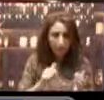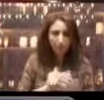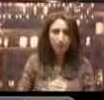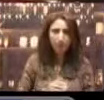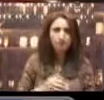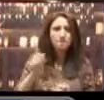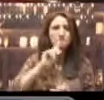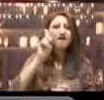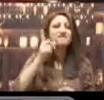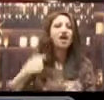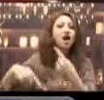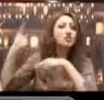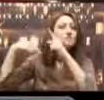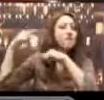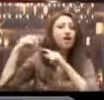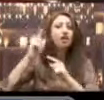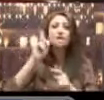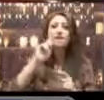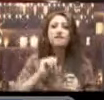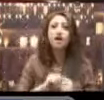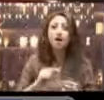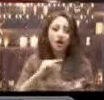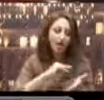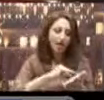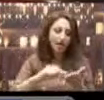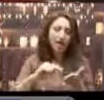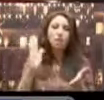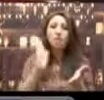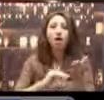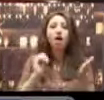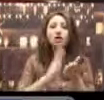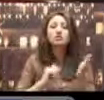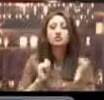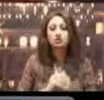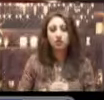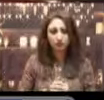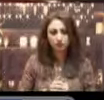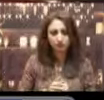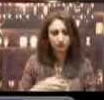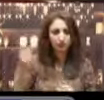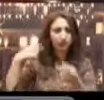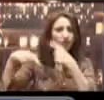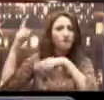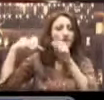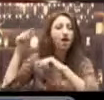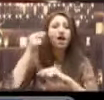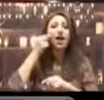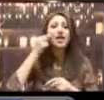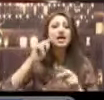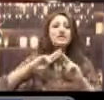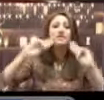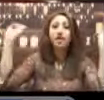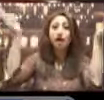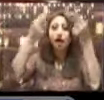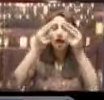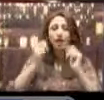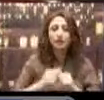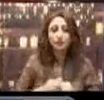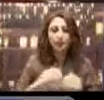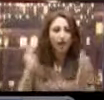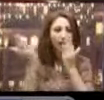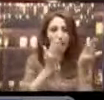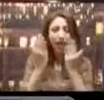يبقى مرجع. ودي كلمة خطيرة جدا، لأن أنا بكلمك عن حاجة هي مرجع لناس كتير قوي في العالم. العلم أنت مطالب بيه